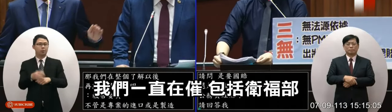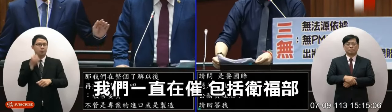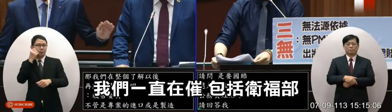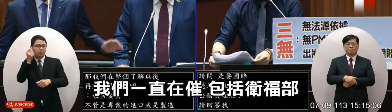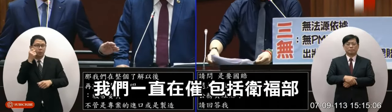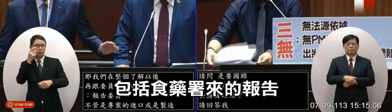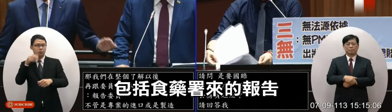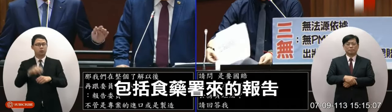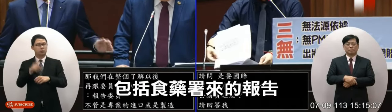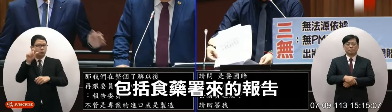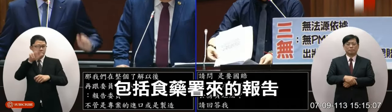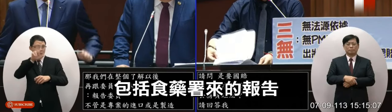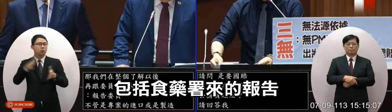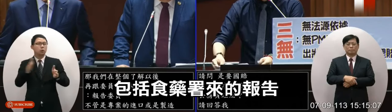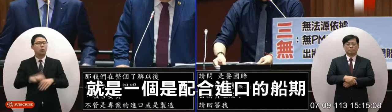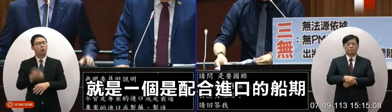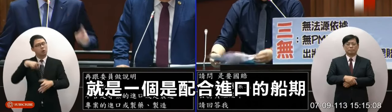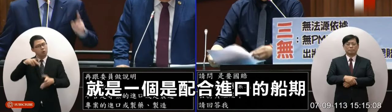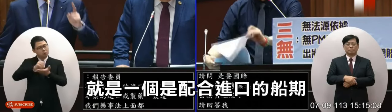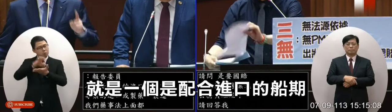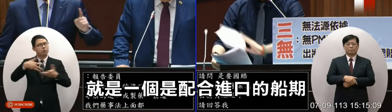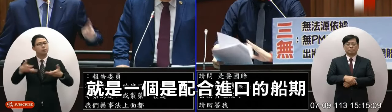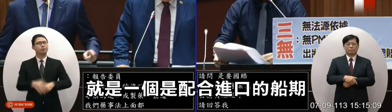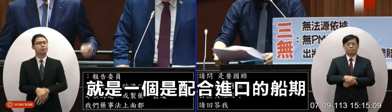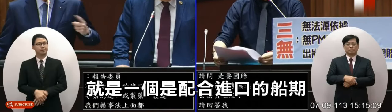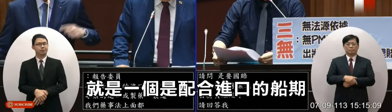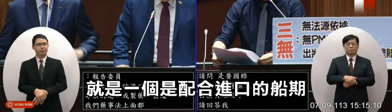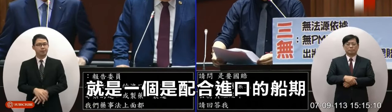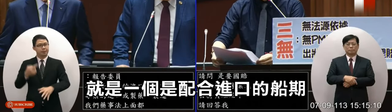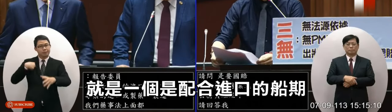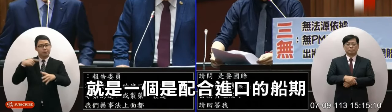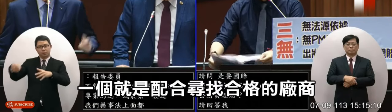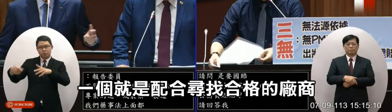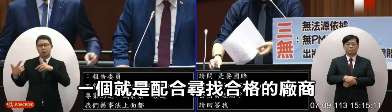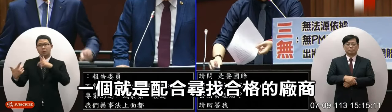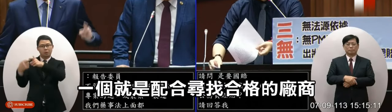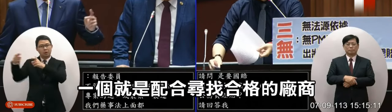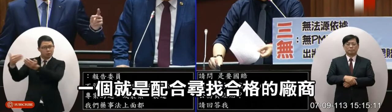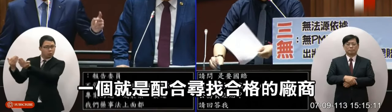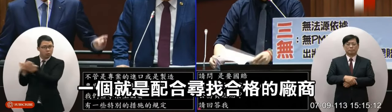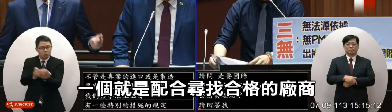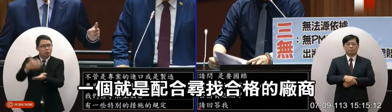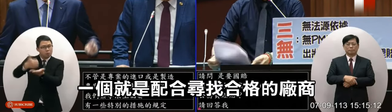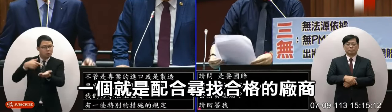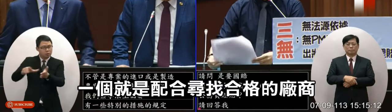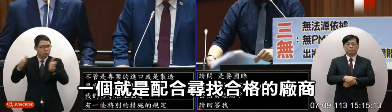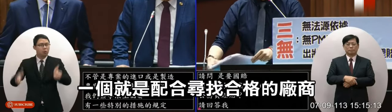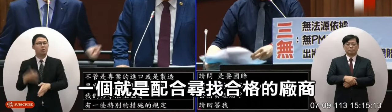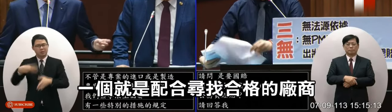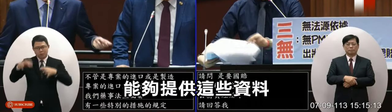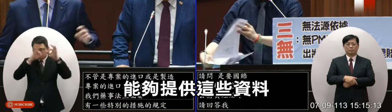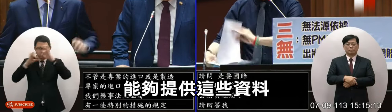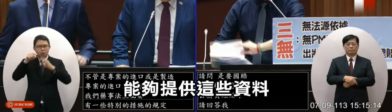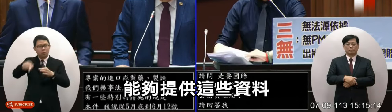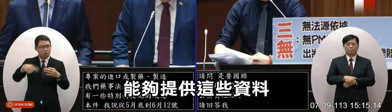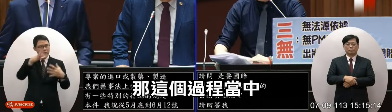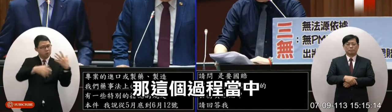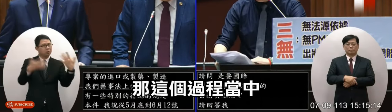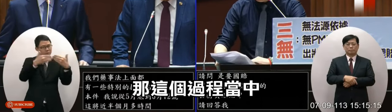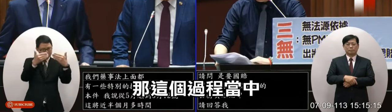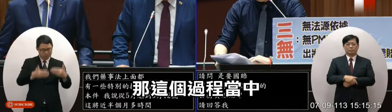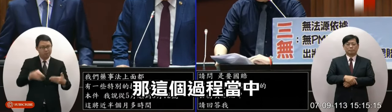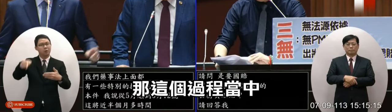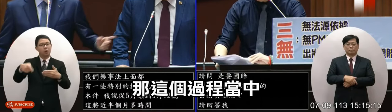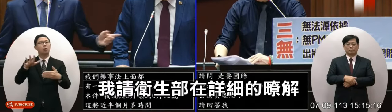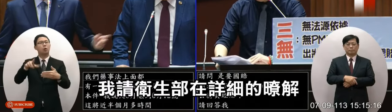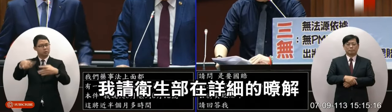催，包括卫福部、包括食药署来的报告，就是一个是配合进口的传奇，一个就是配合寻找合格的厂商能够提供这些资料。那